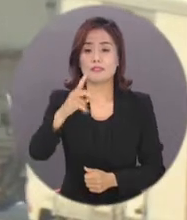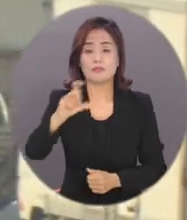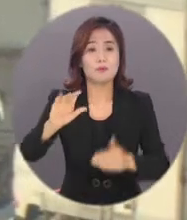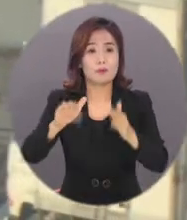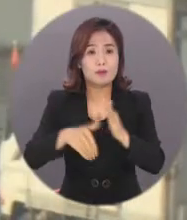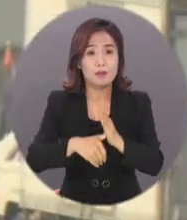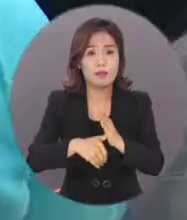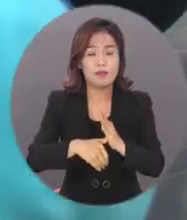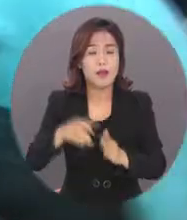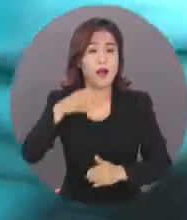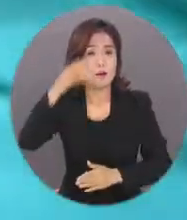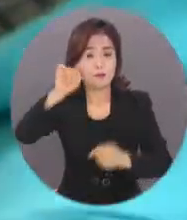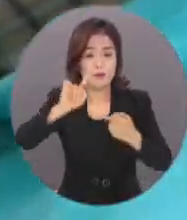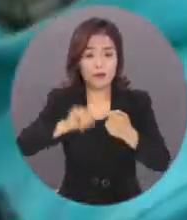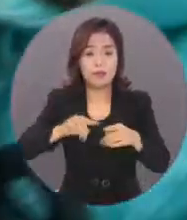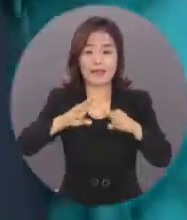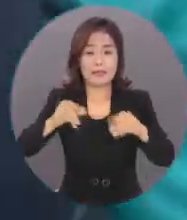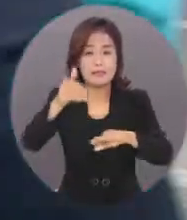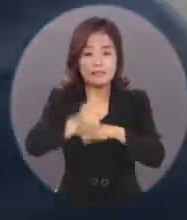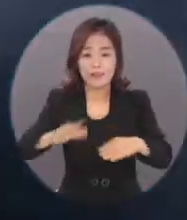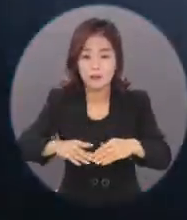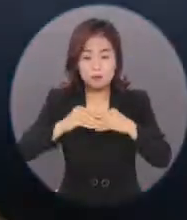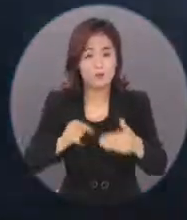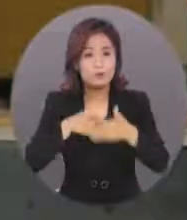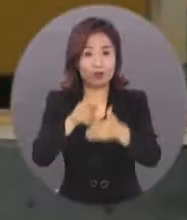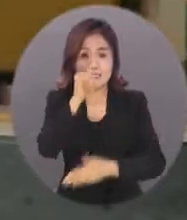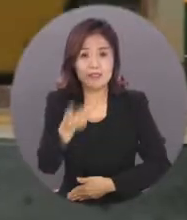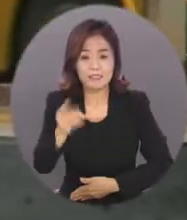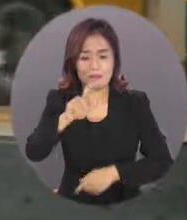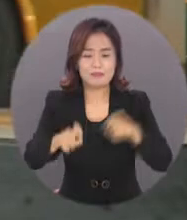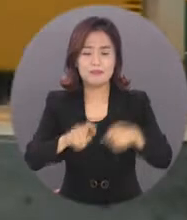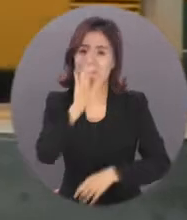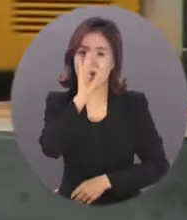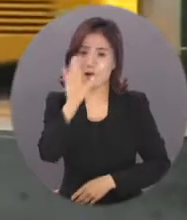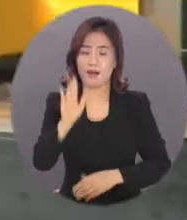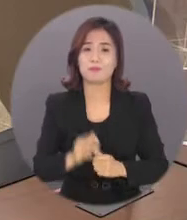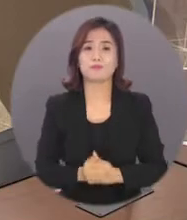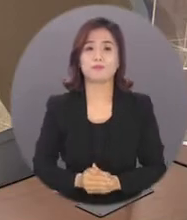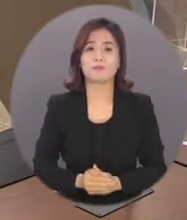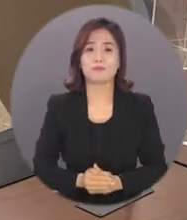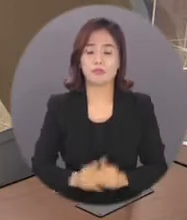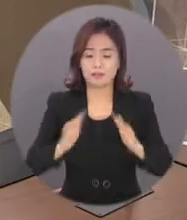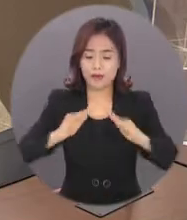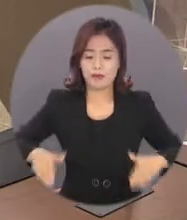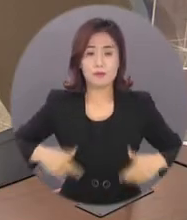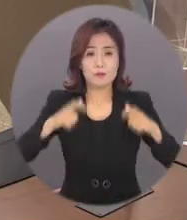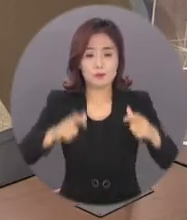2015년에는 함경북도와의 땅끝 협력을 선언하고 추진했지만 실현되지 못했습니다.